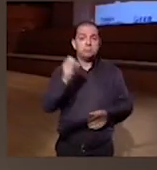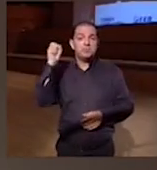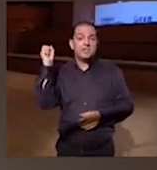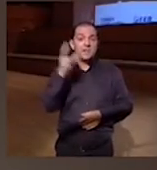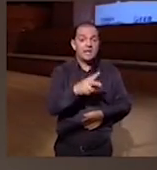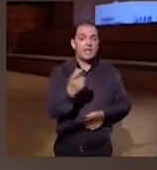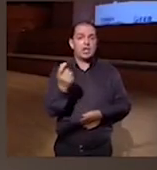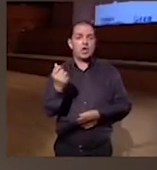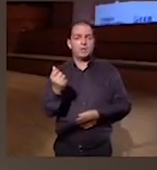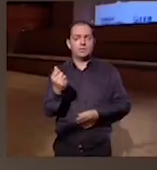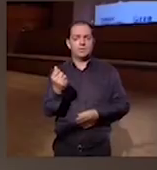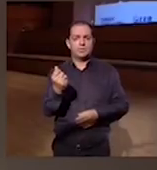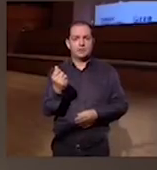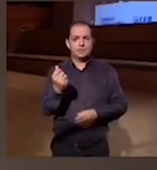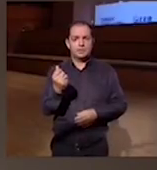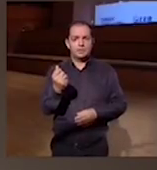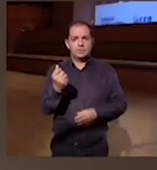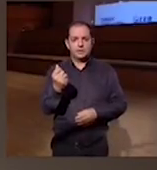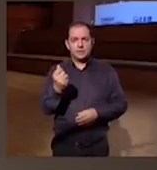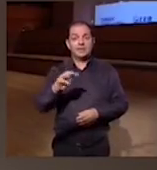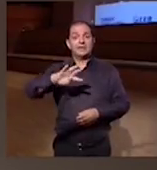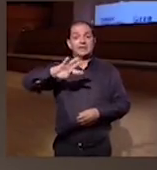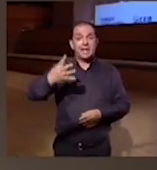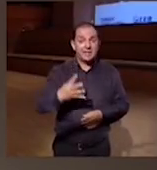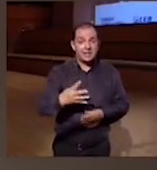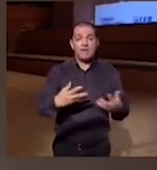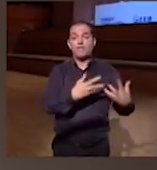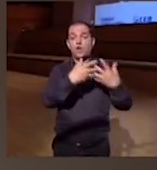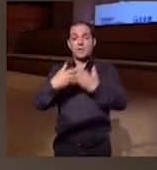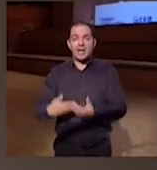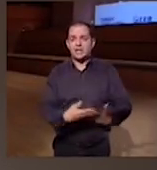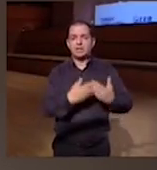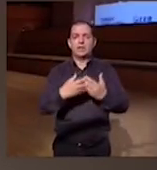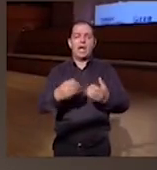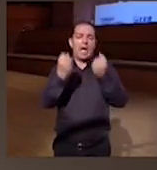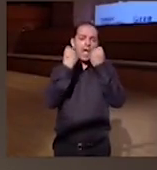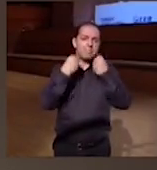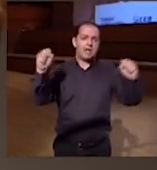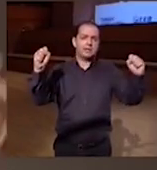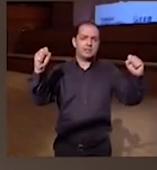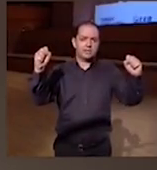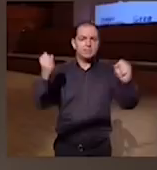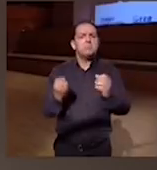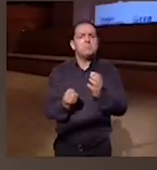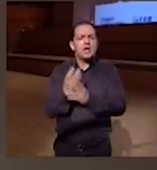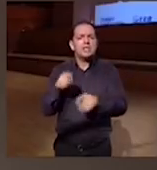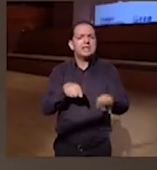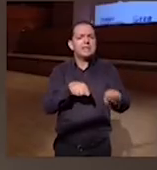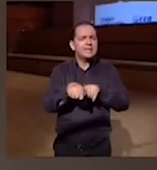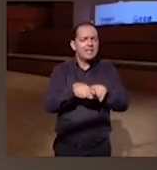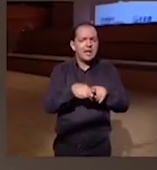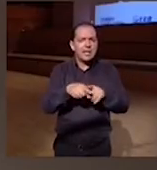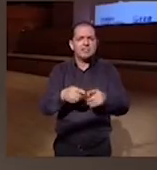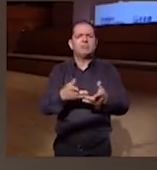ψηφιακής οικονομίας και της λεγόμενης τέταρτης βιομηχανικής επανάστασης. Οι παραγωγικές σχέσεις